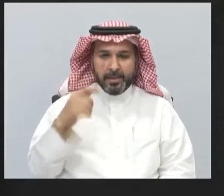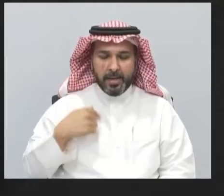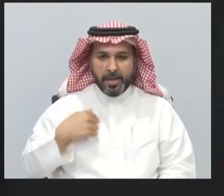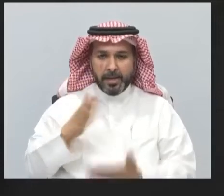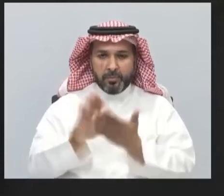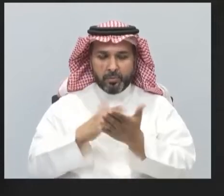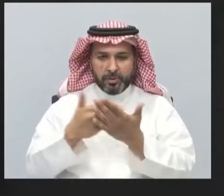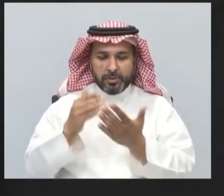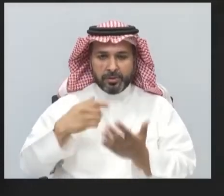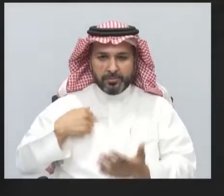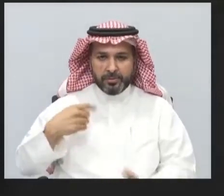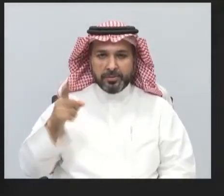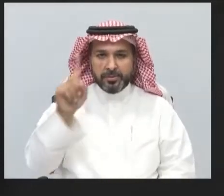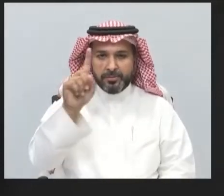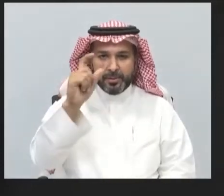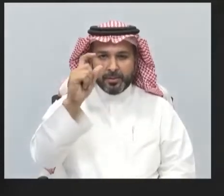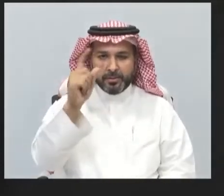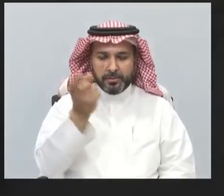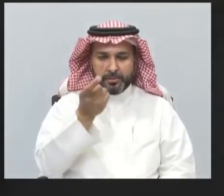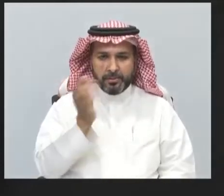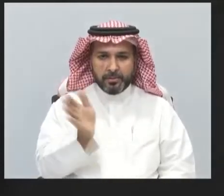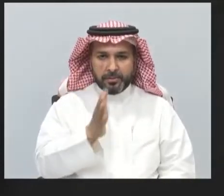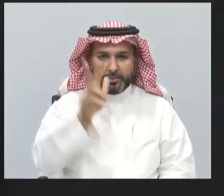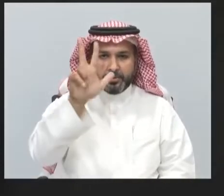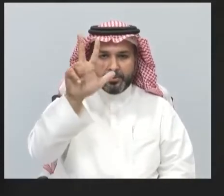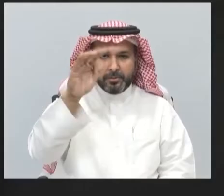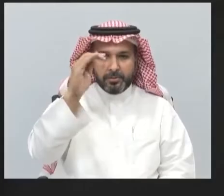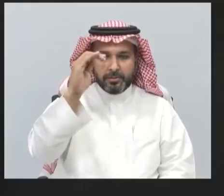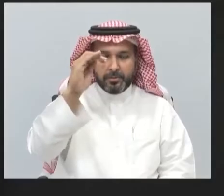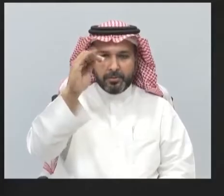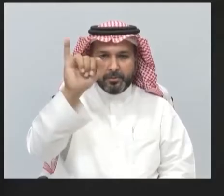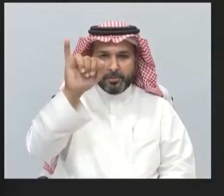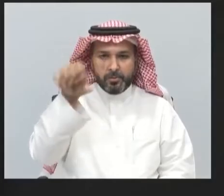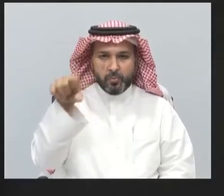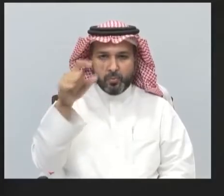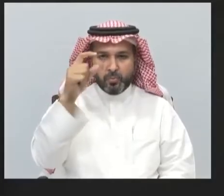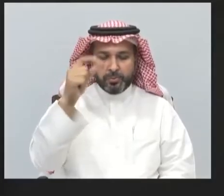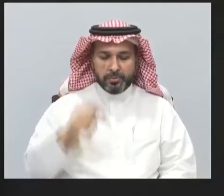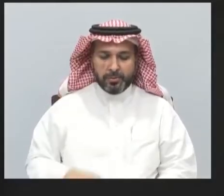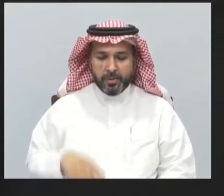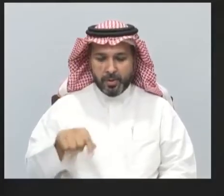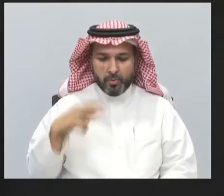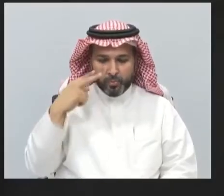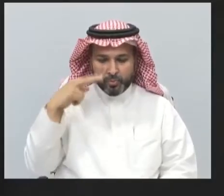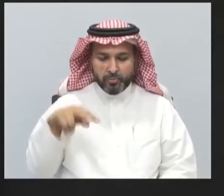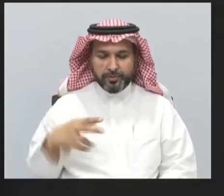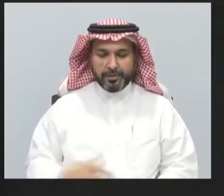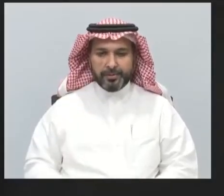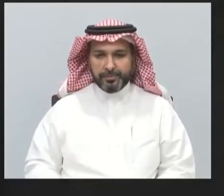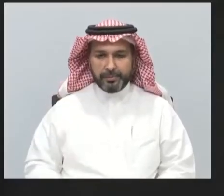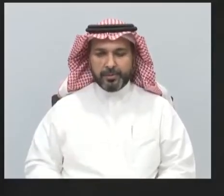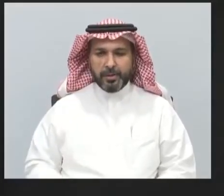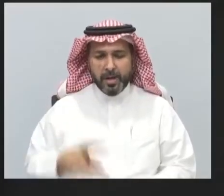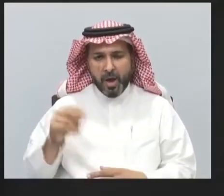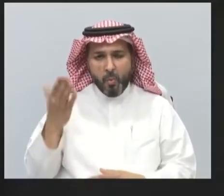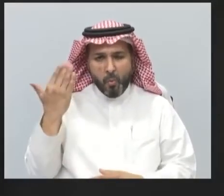على ايش بناء على نقطه او بناء على مستقيم عمودي على هذا المستقيم اليوم ان شاء راح يكون مشابه لهذا